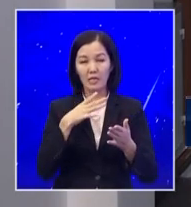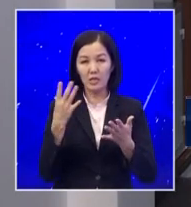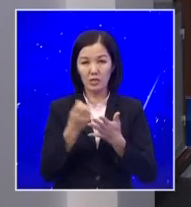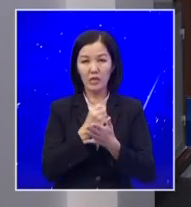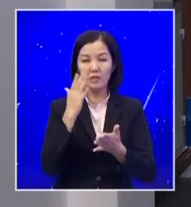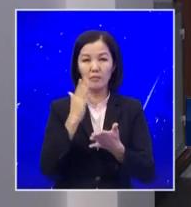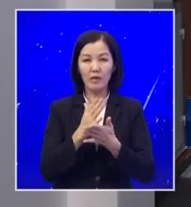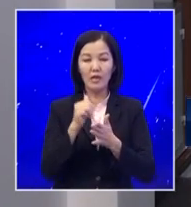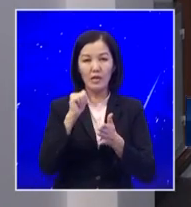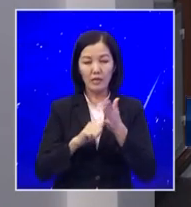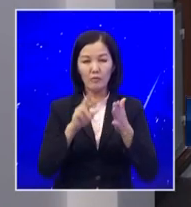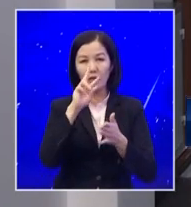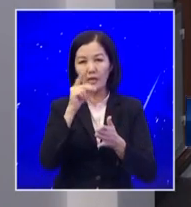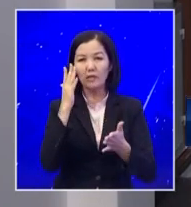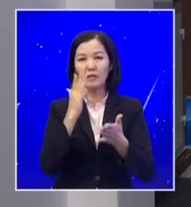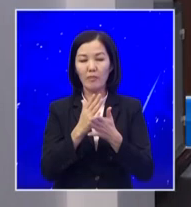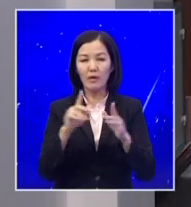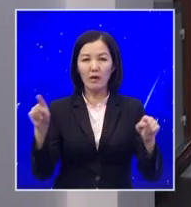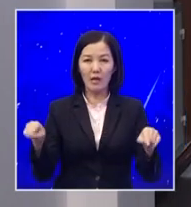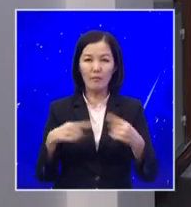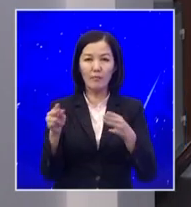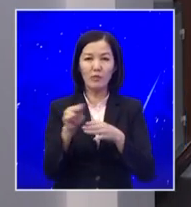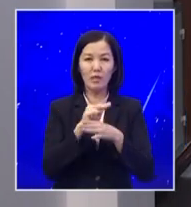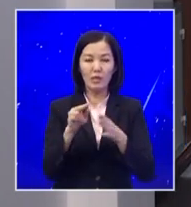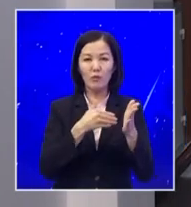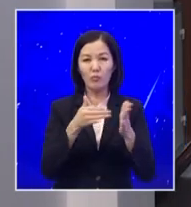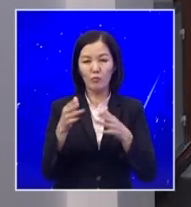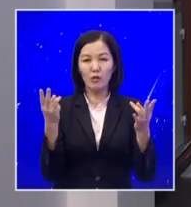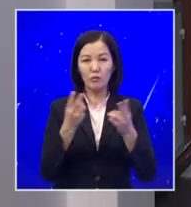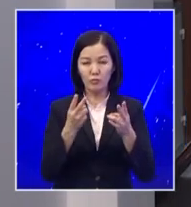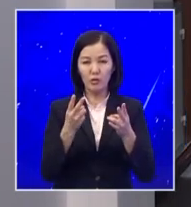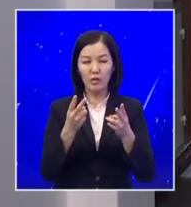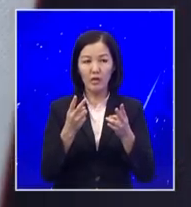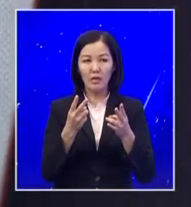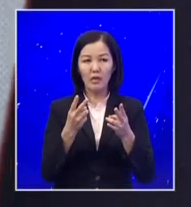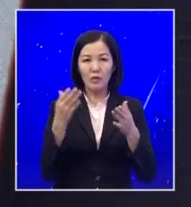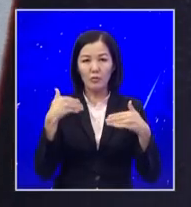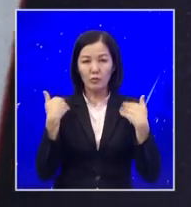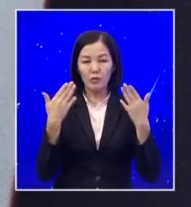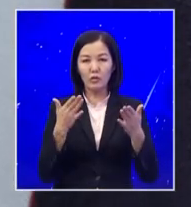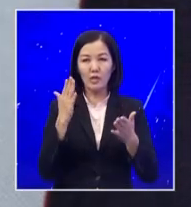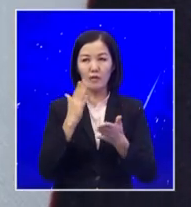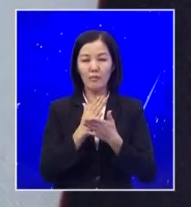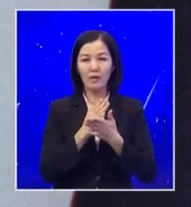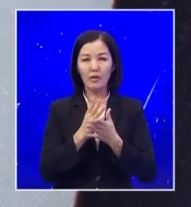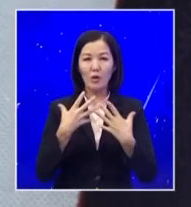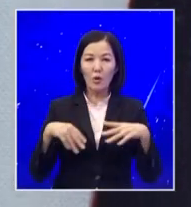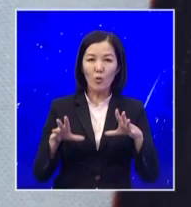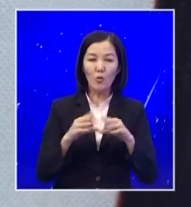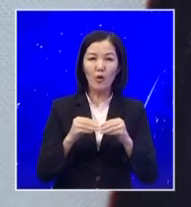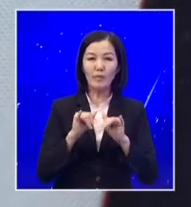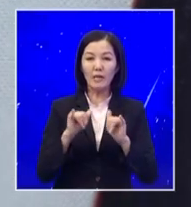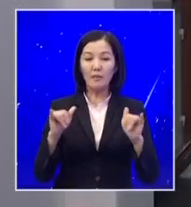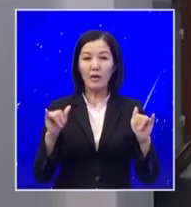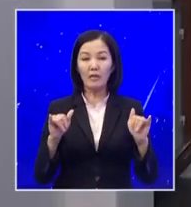жатыр, кемшілігін әлде қалпына келтіру керек мәселелерін, ұсыныстарын өздерін беріп жатыр. Қоғам болғаннан кейін, қоғам